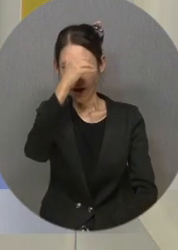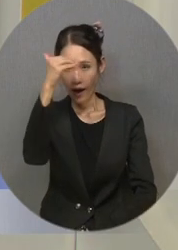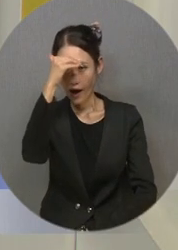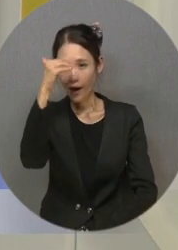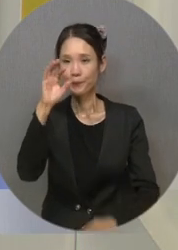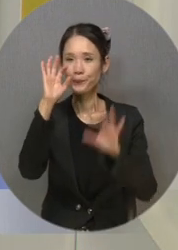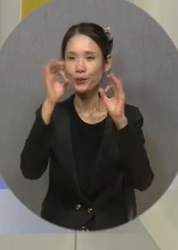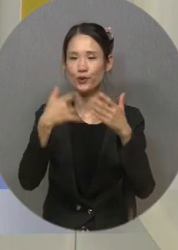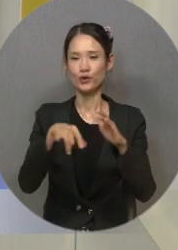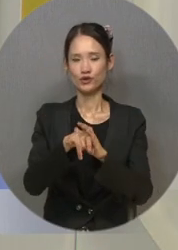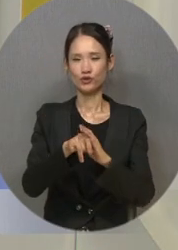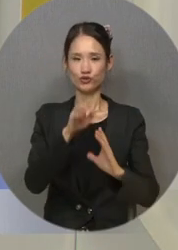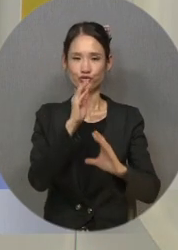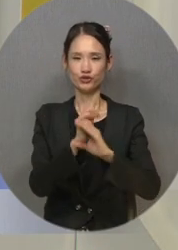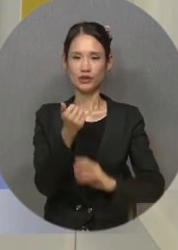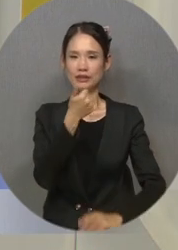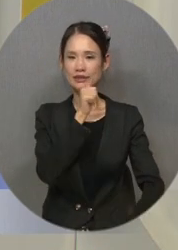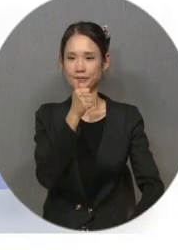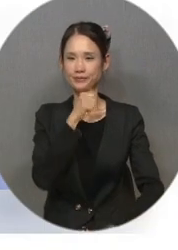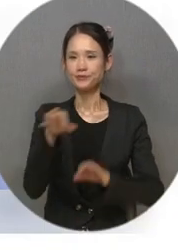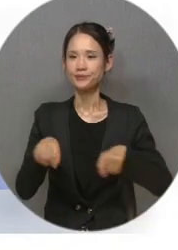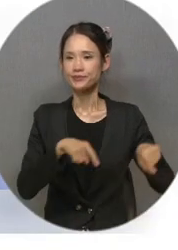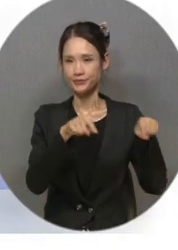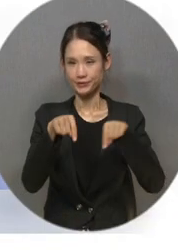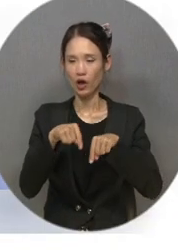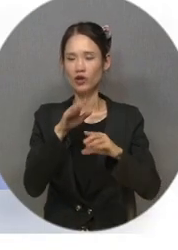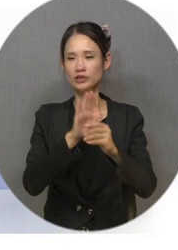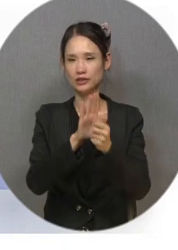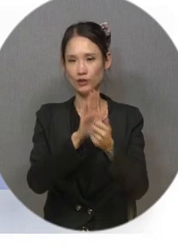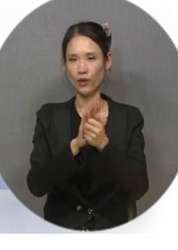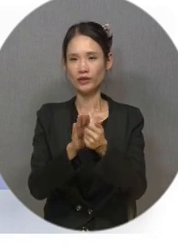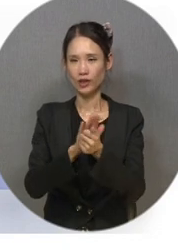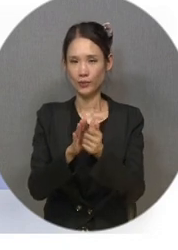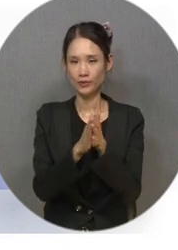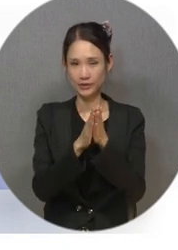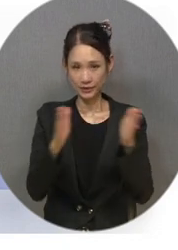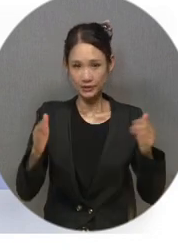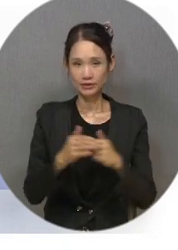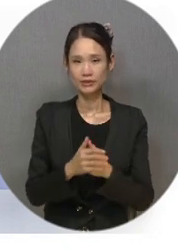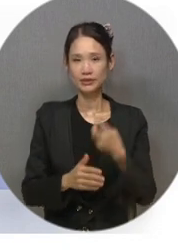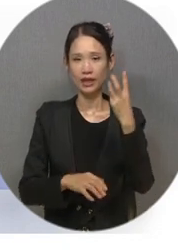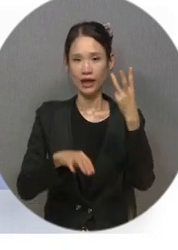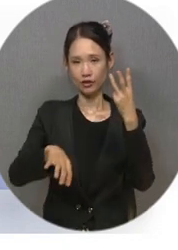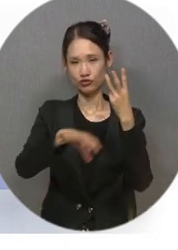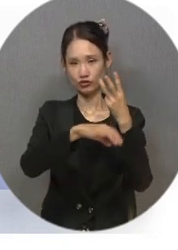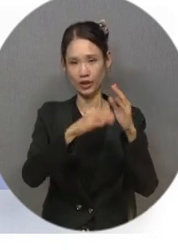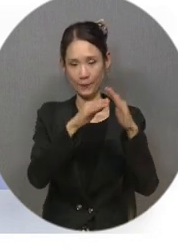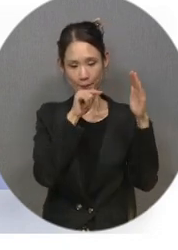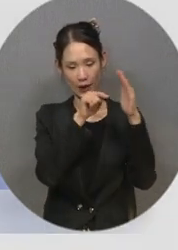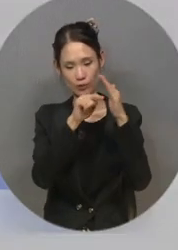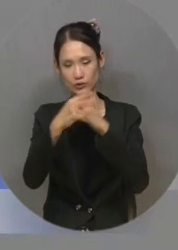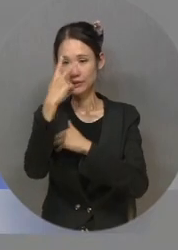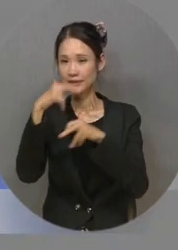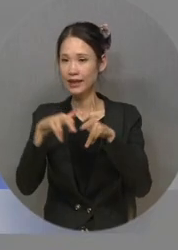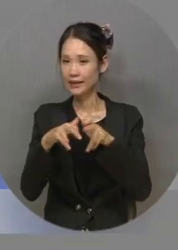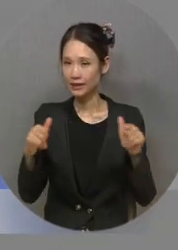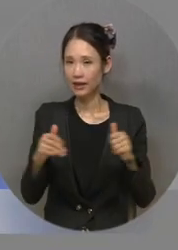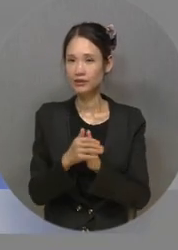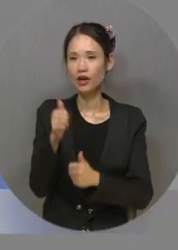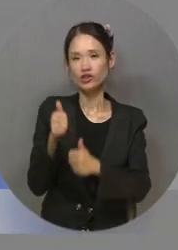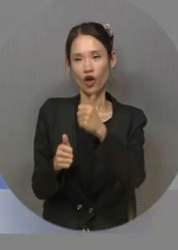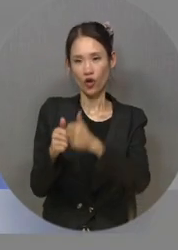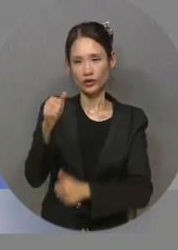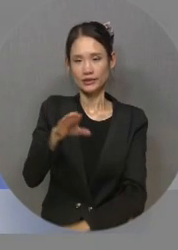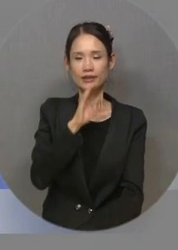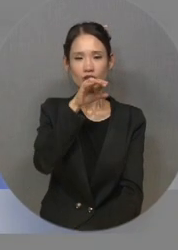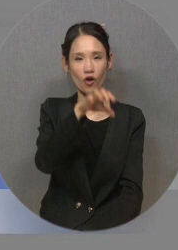위한 중개 음성지원 서비스를 시작합니다 이에 따라 이달부터 세계 구장을 방문하는 시각장애인들은 경기장